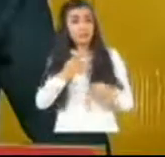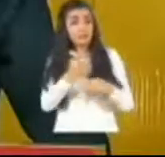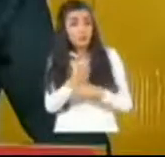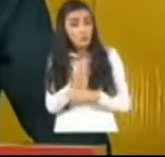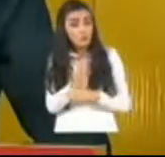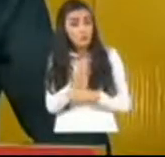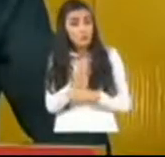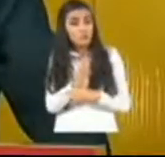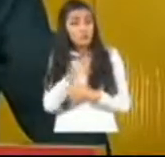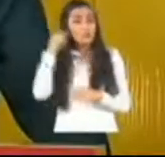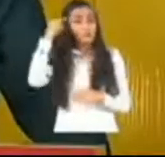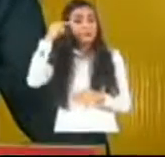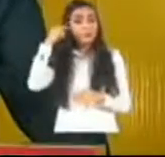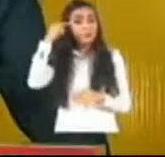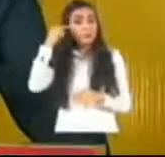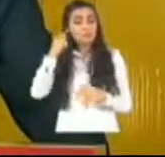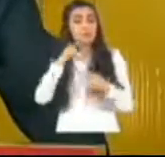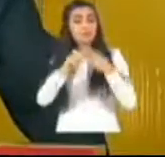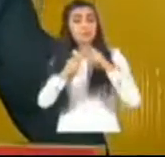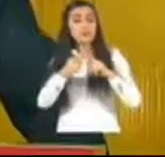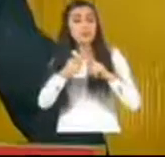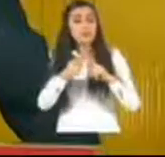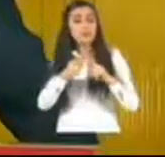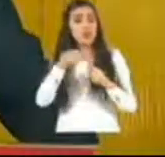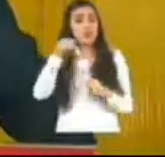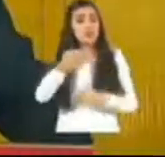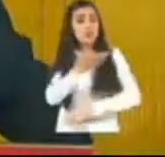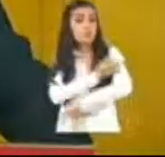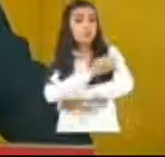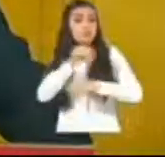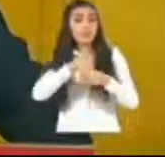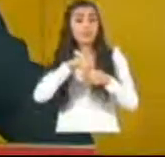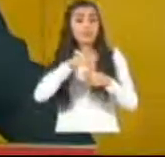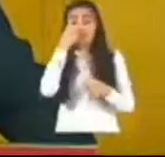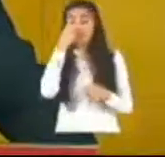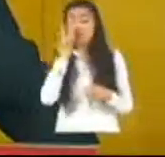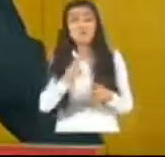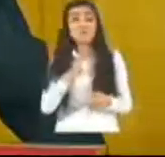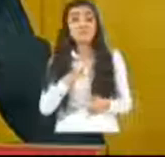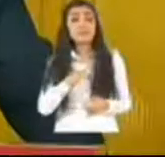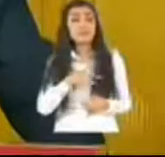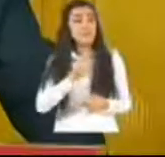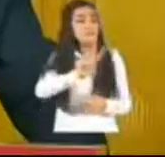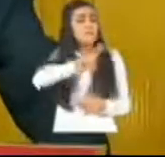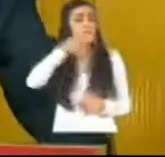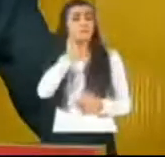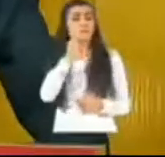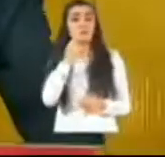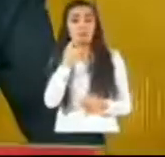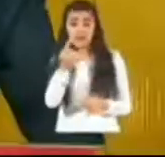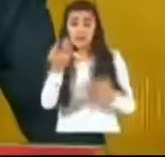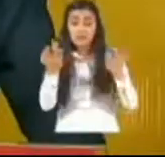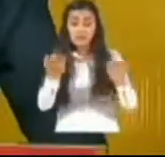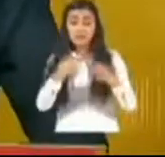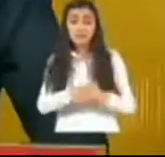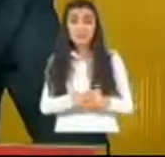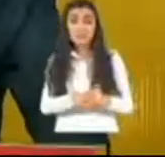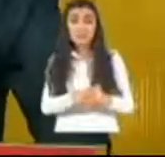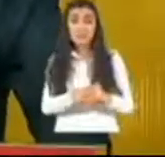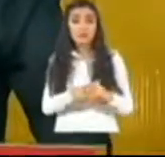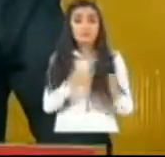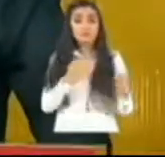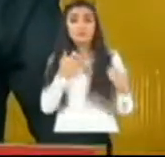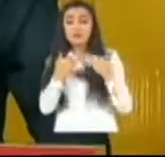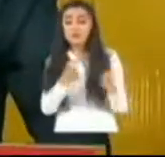doğru ve şuurlu siyasetimizin bu ülke için yeminimiz var, vazgeçilmez derken de